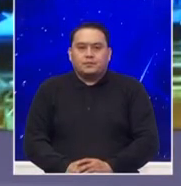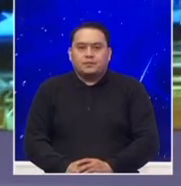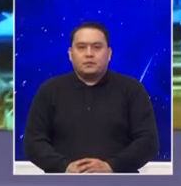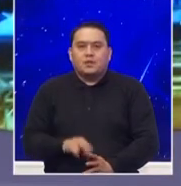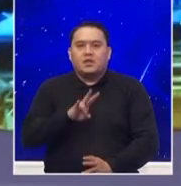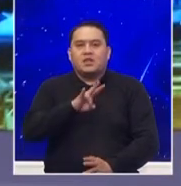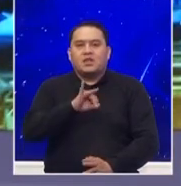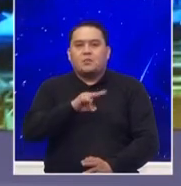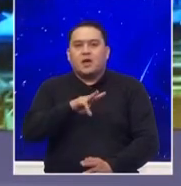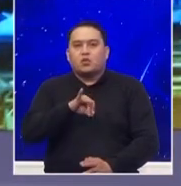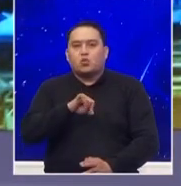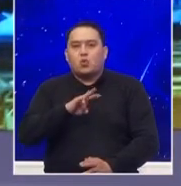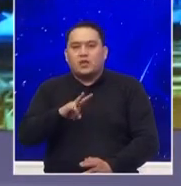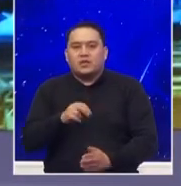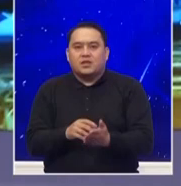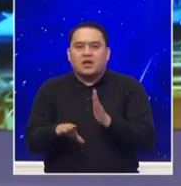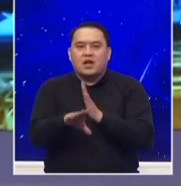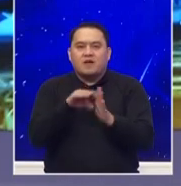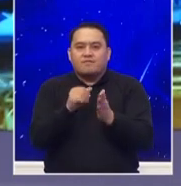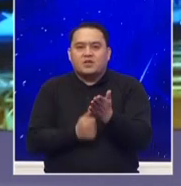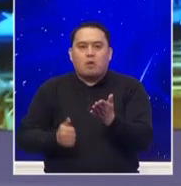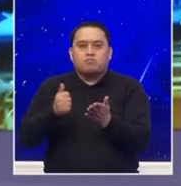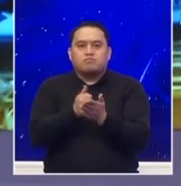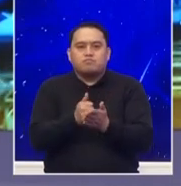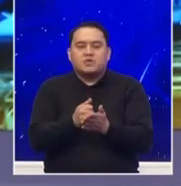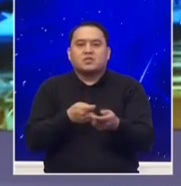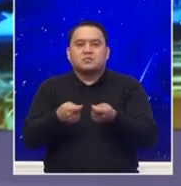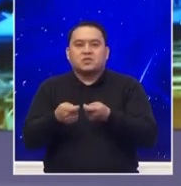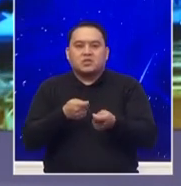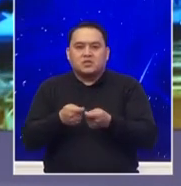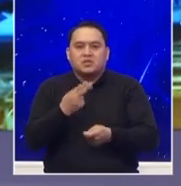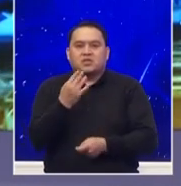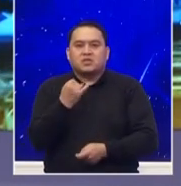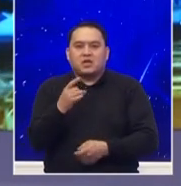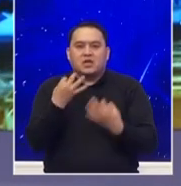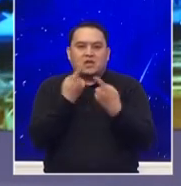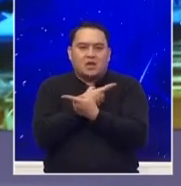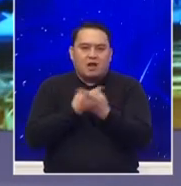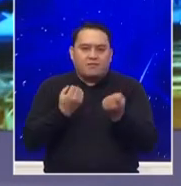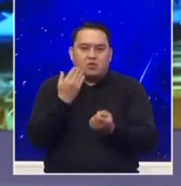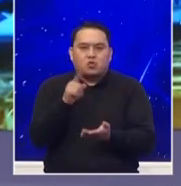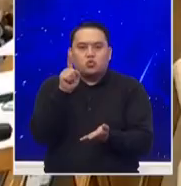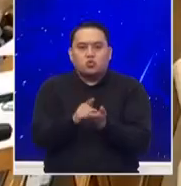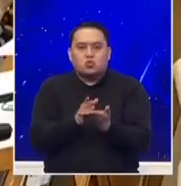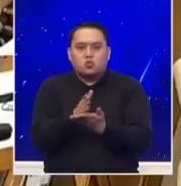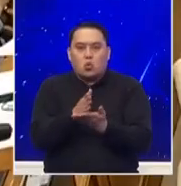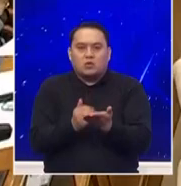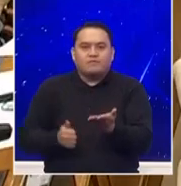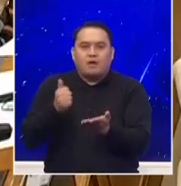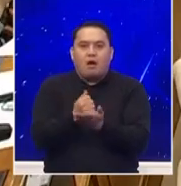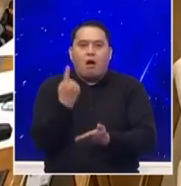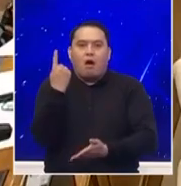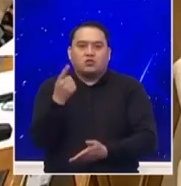Нурлан Нигматуллин переизбран спикером Нижней палаты парламента Казахстана. В ЦИК республики заявили, что на эту должность была выдвинута